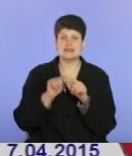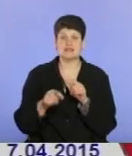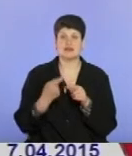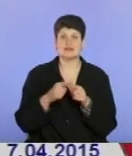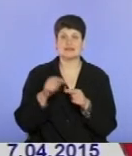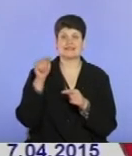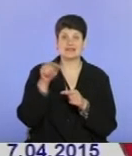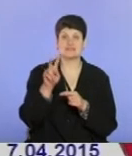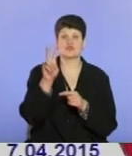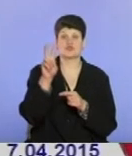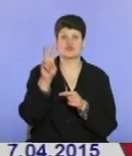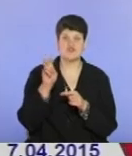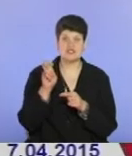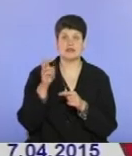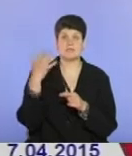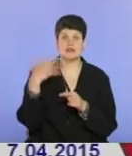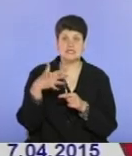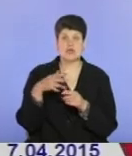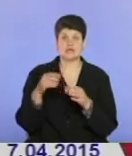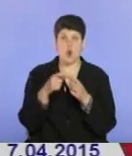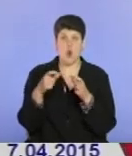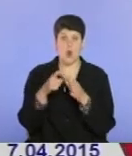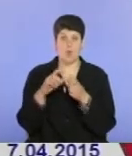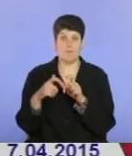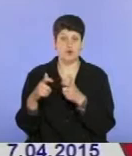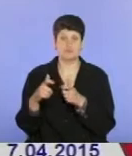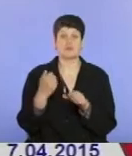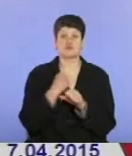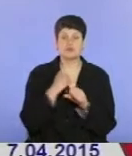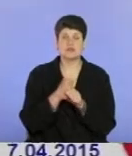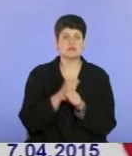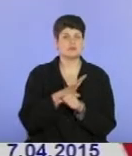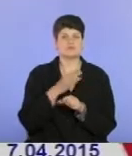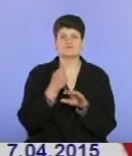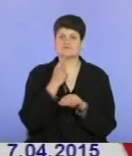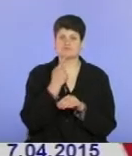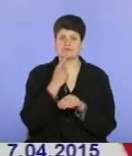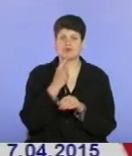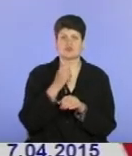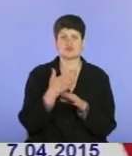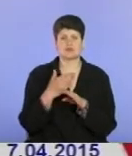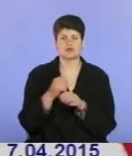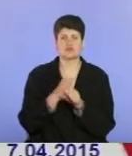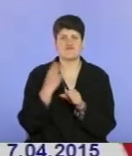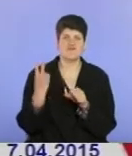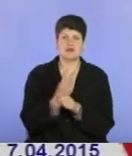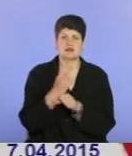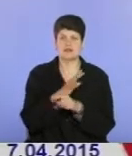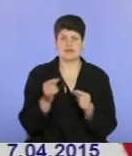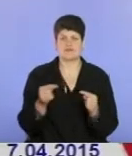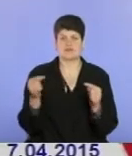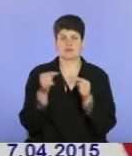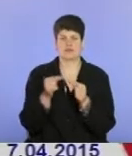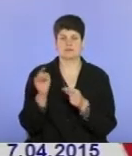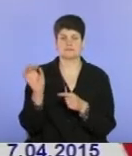1250 коробок виготовити картину було не просто частину її майстрував чоловічі адже через невідповідну